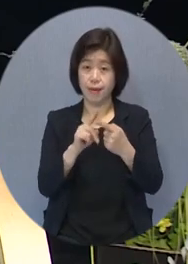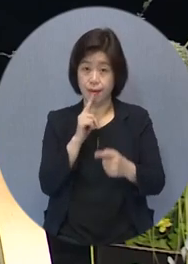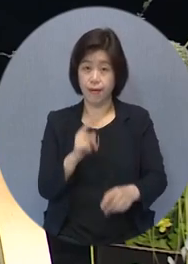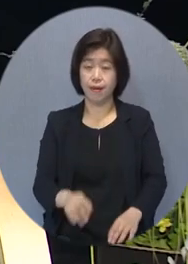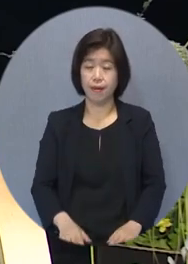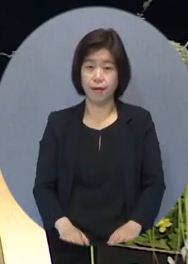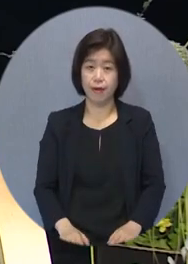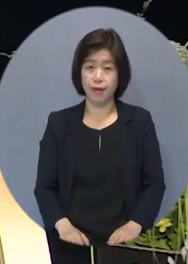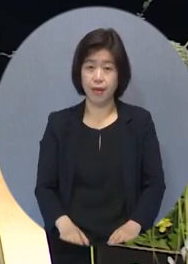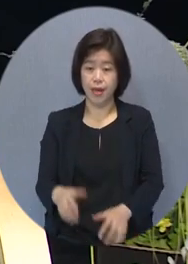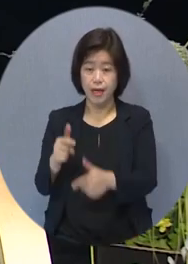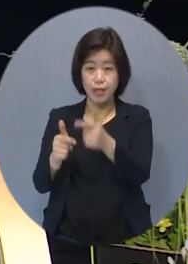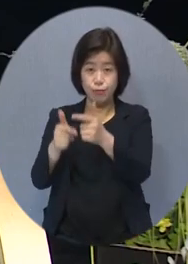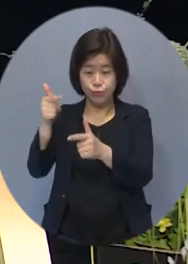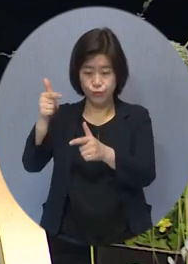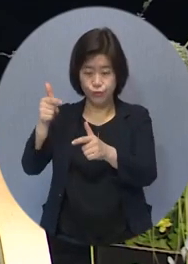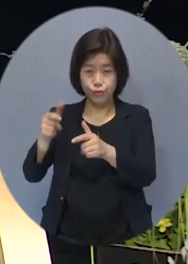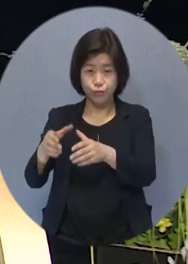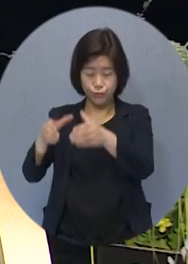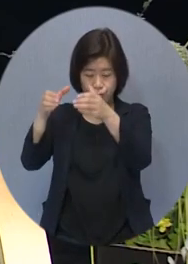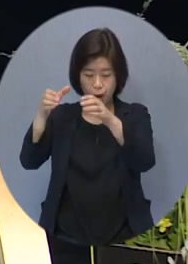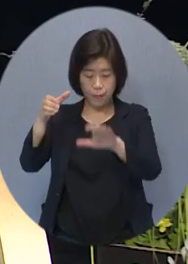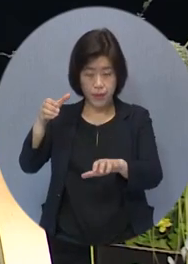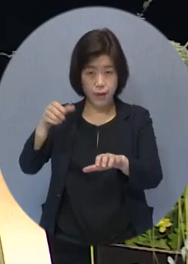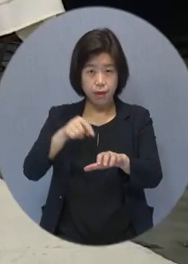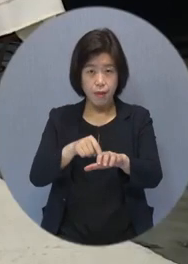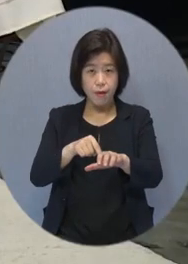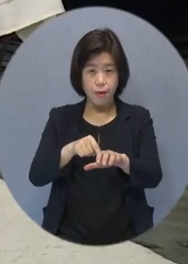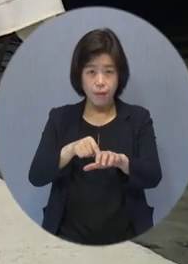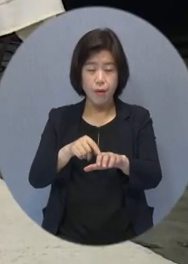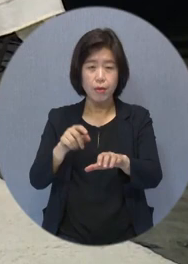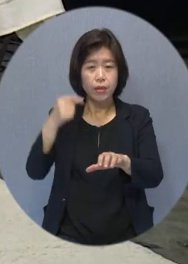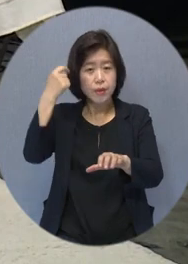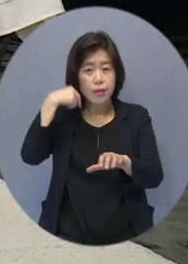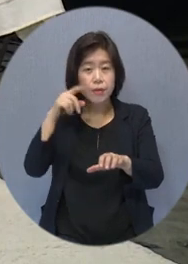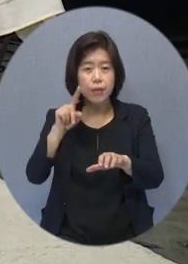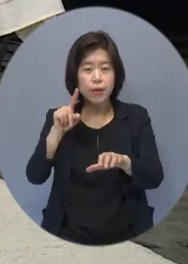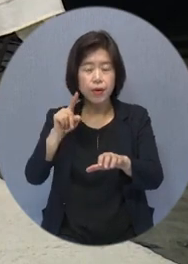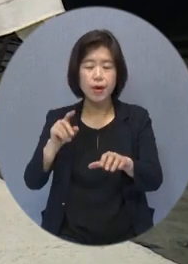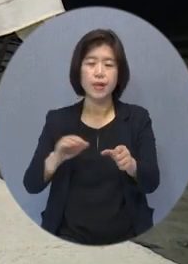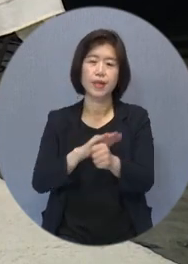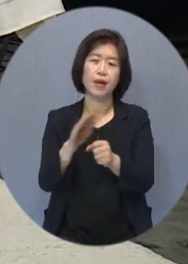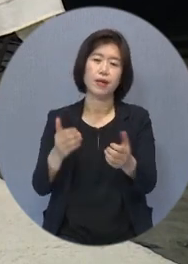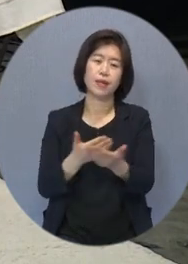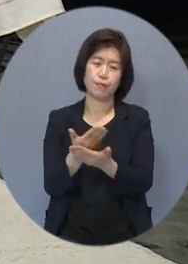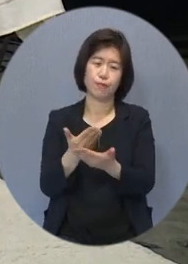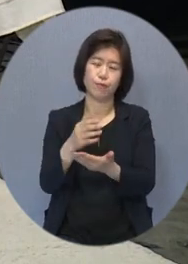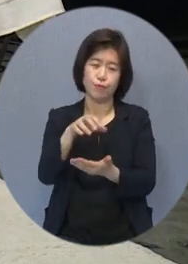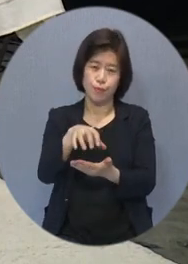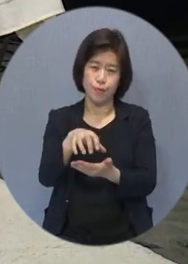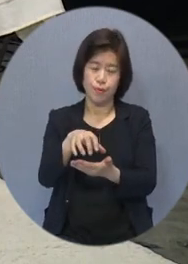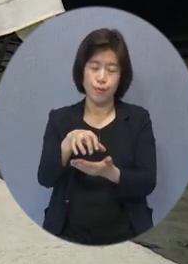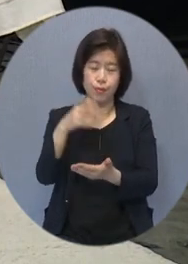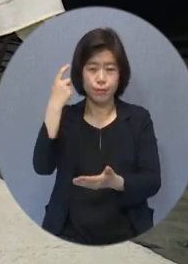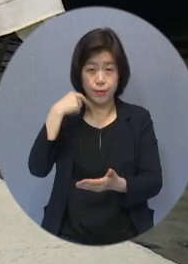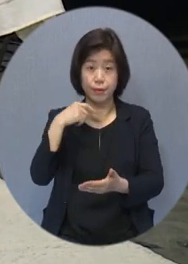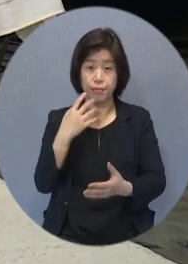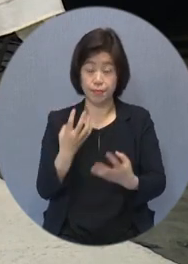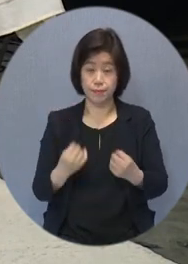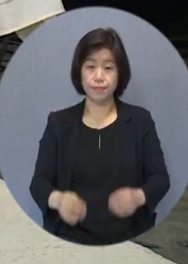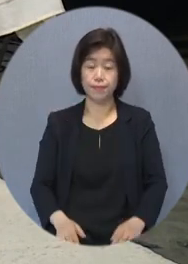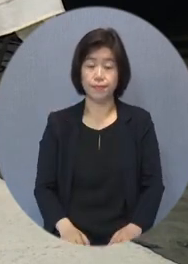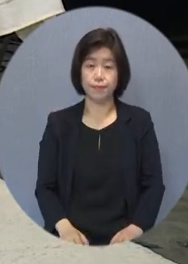대표적 공간으로 우리에게 인식되어 있습니다. 시인은 이 보편성을 차용하여 나무와